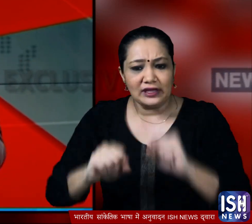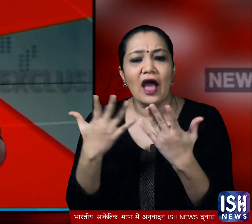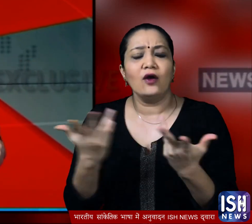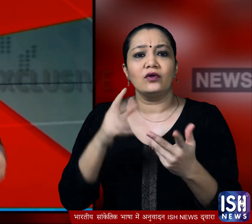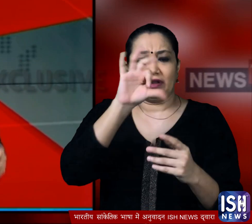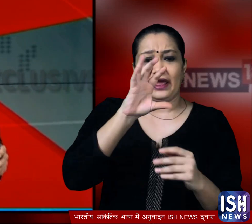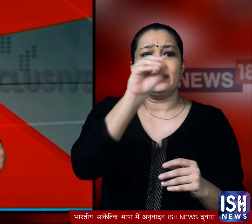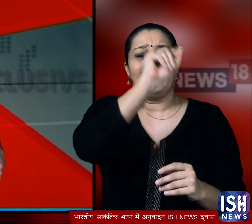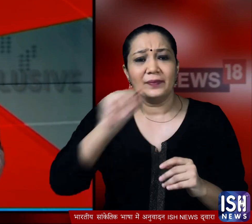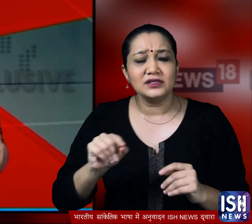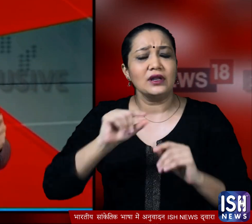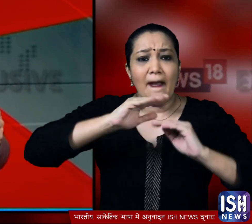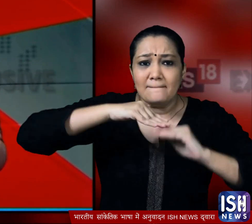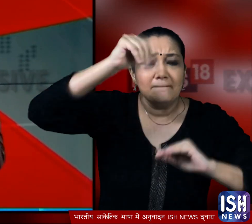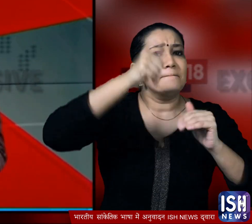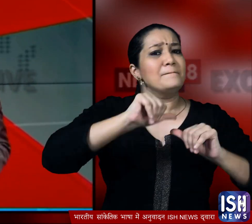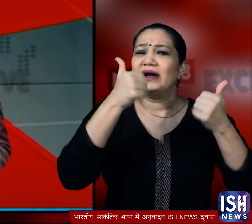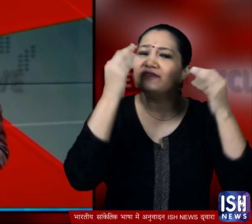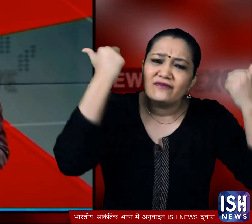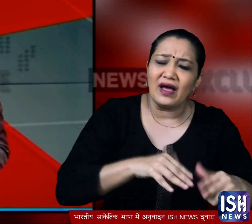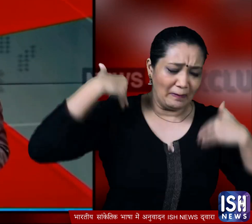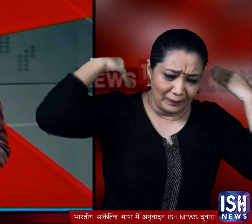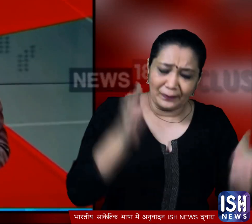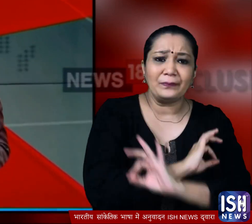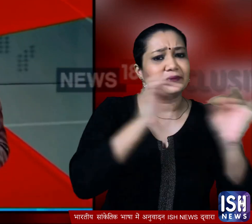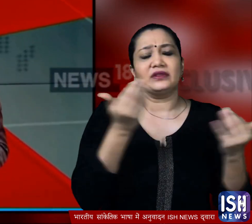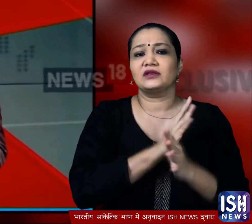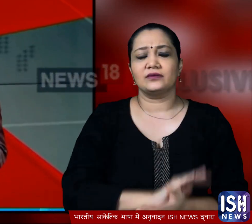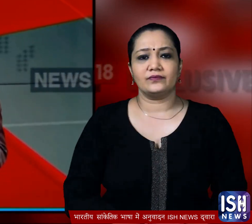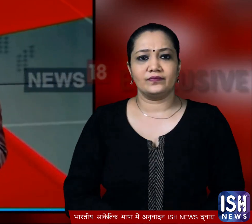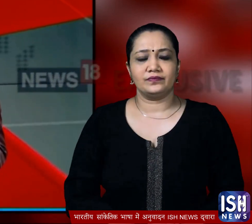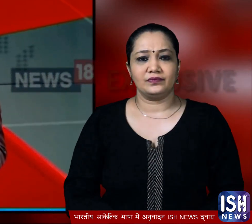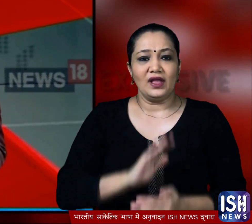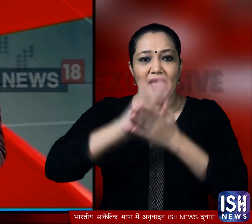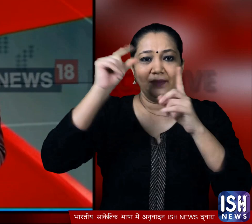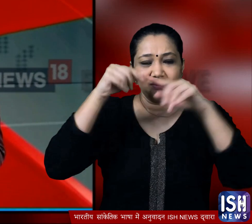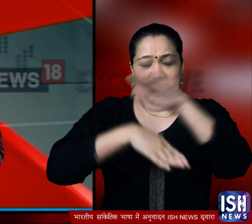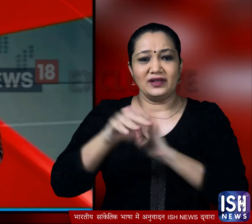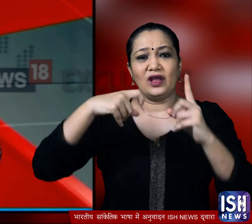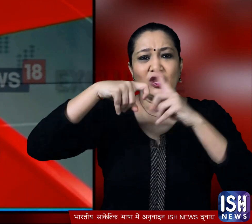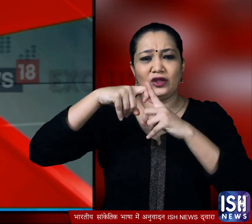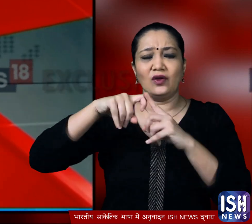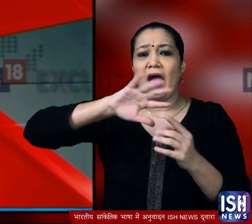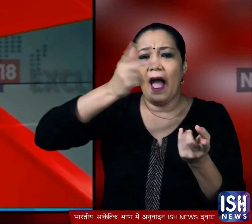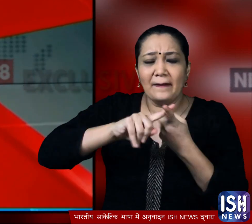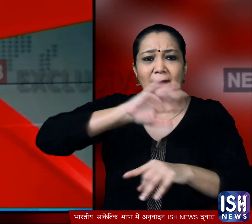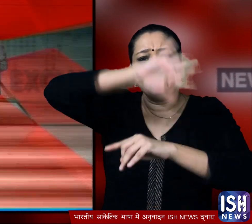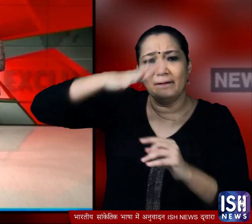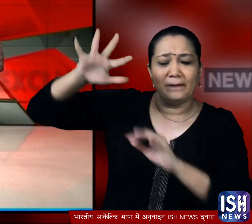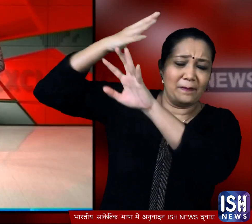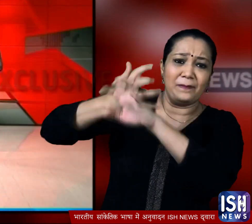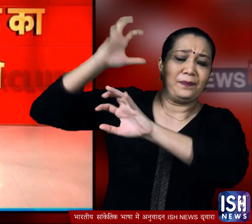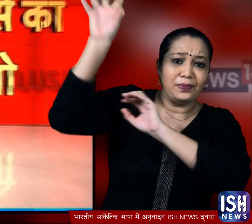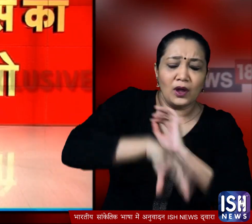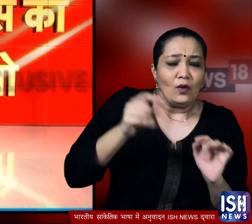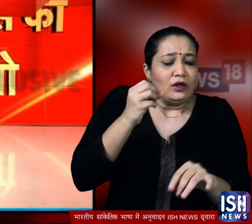बंगाल में 90% से ज्यादा बच्चे कभी पास नहीं होते थे। हिमाचल प्रदेश के किन्नौर में पहाड़ खिसकने की घटना से जुड़ा रोंगटे